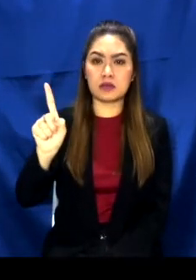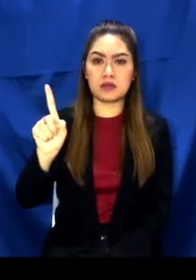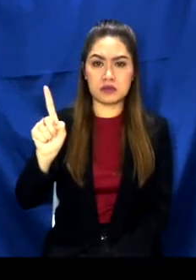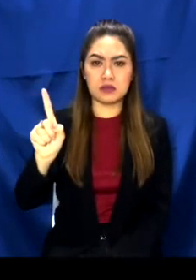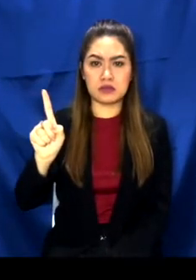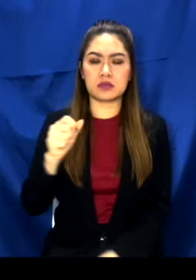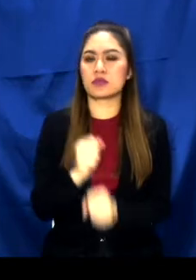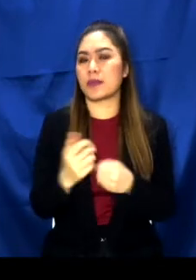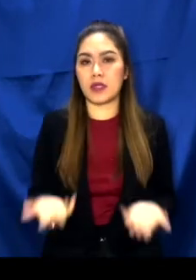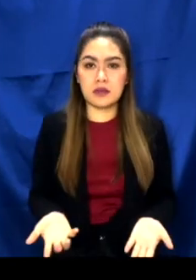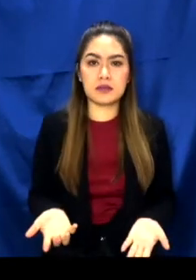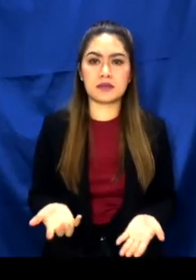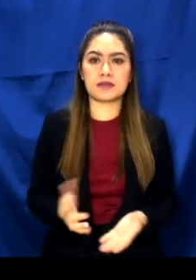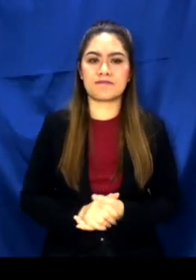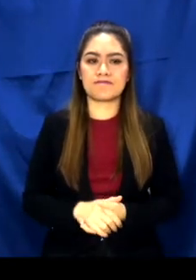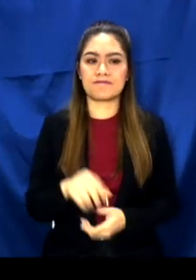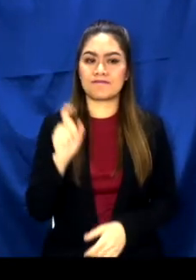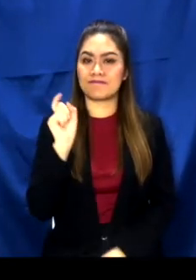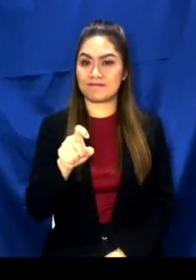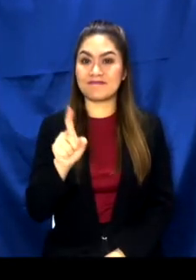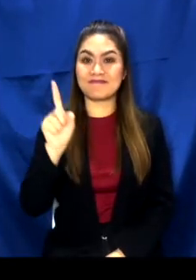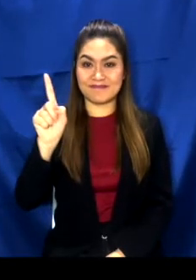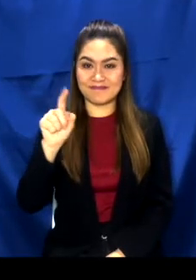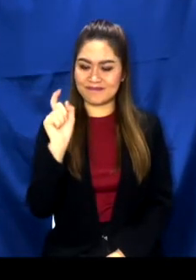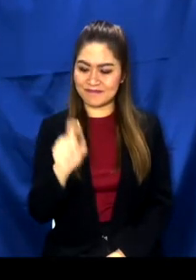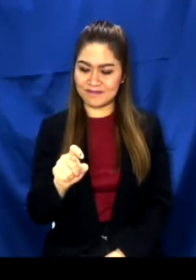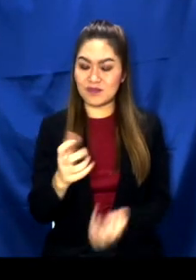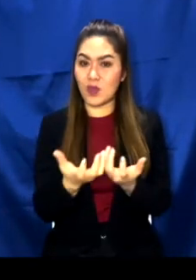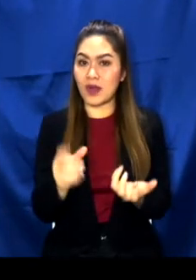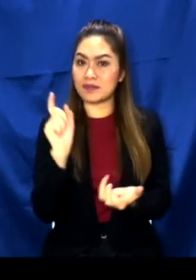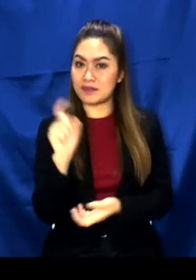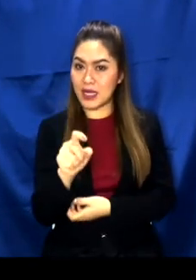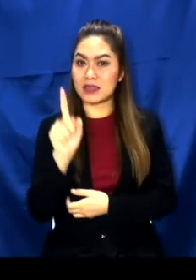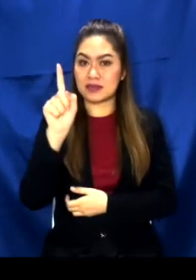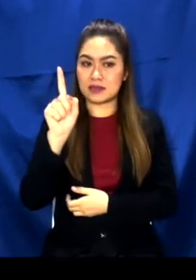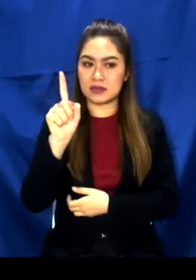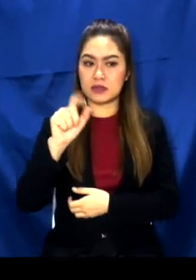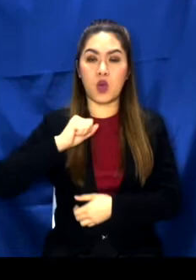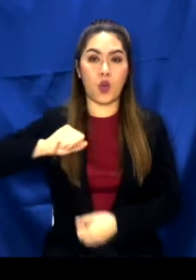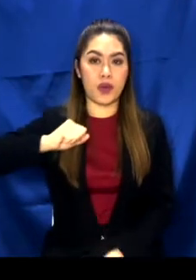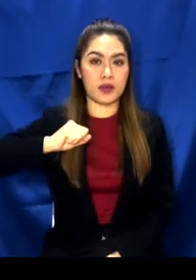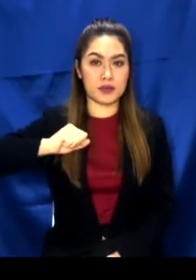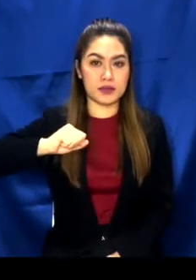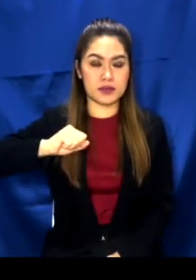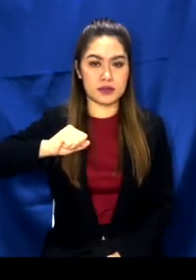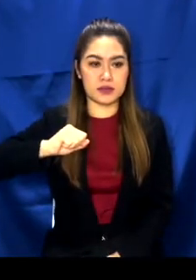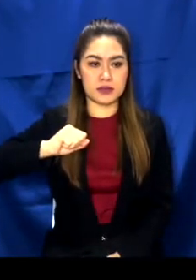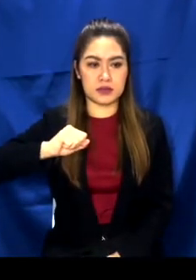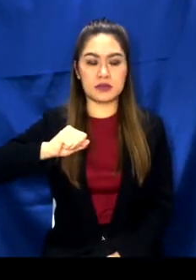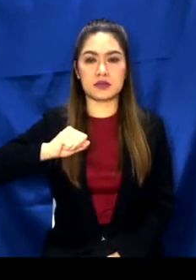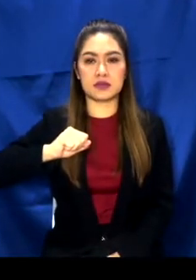คะแล้วเราจะทำยังไงอะคลิกที่วัตถุ1ทีนะคะคลิกที่วัตถุ1ทีคลิกขวาอันกรุ๊ปค่ะ